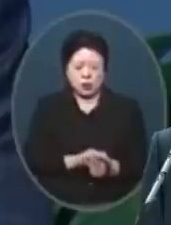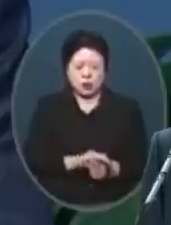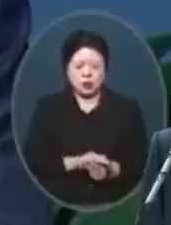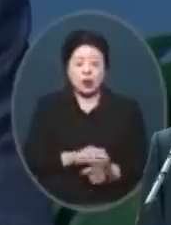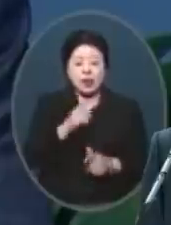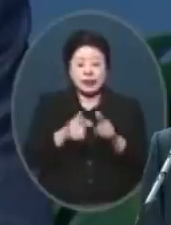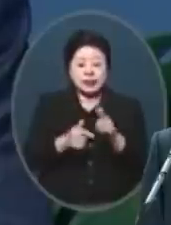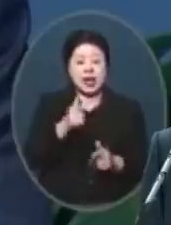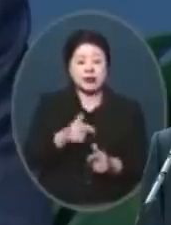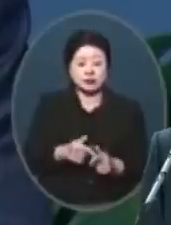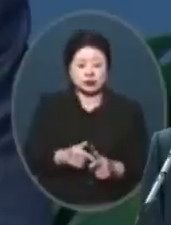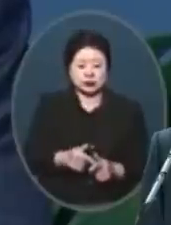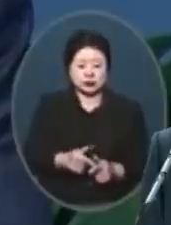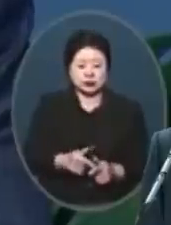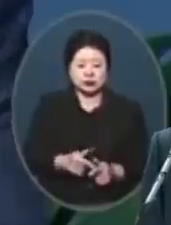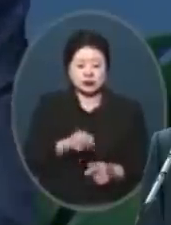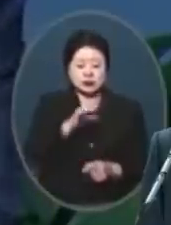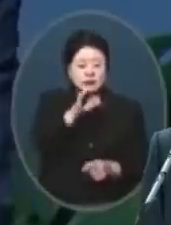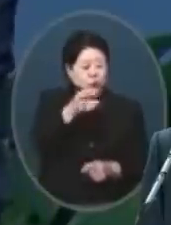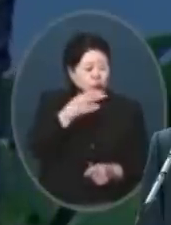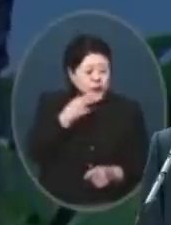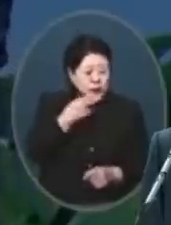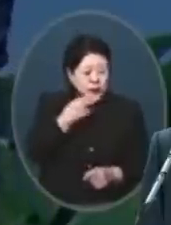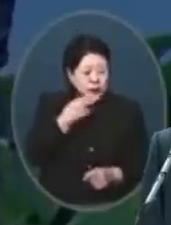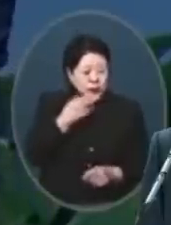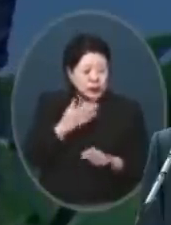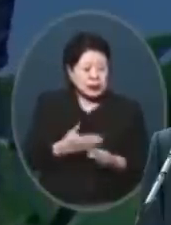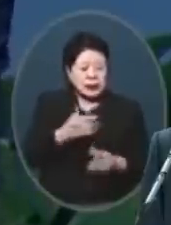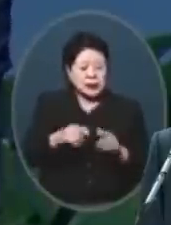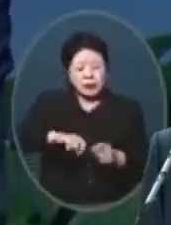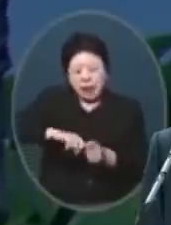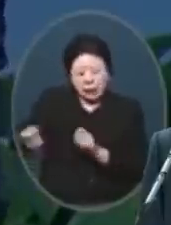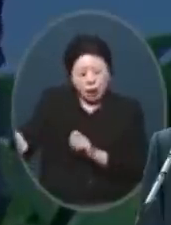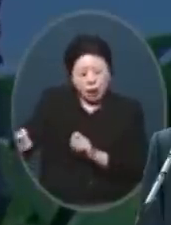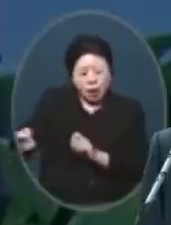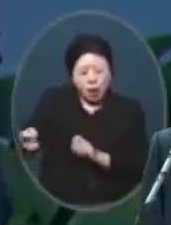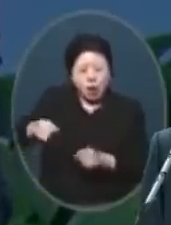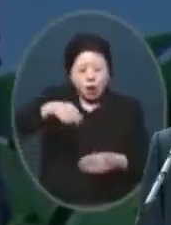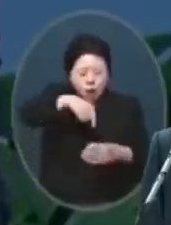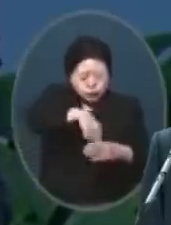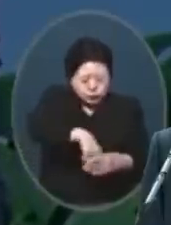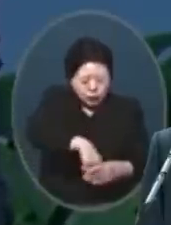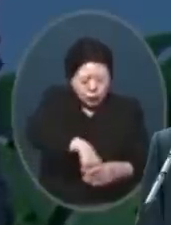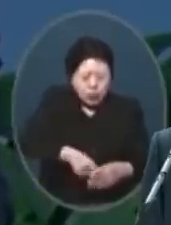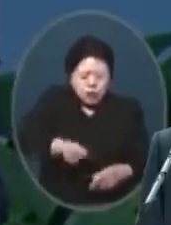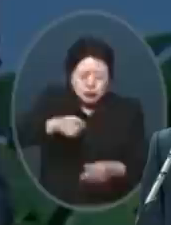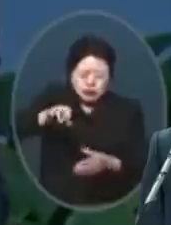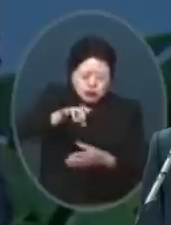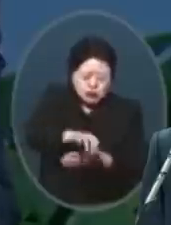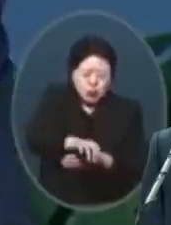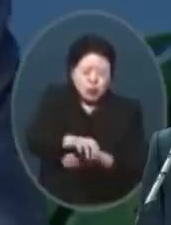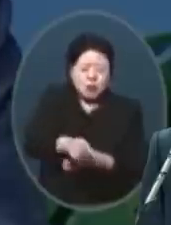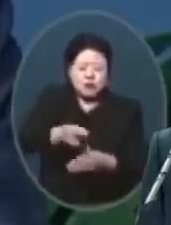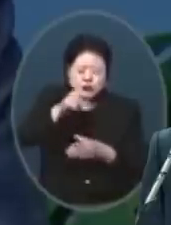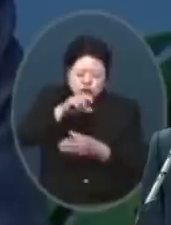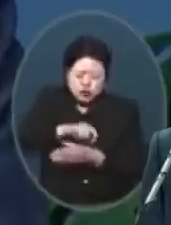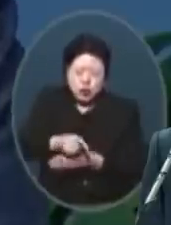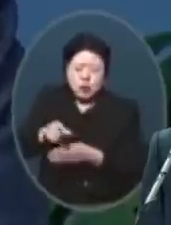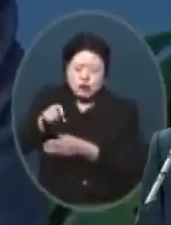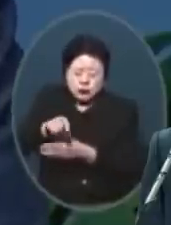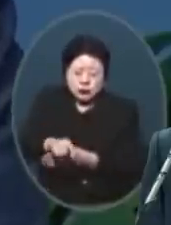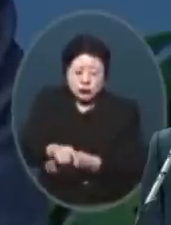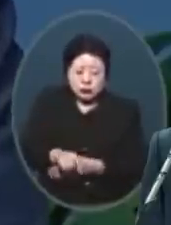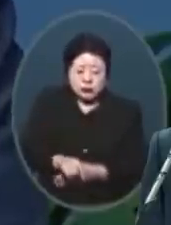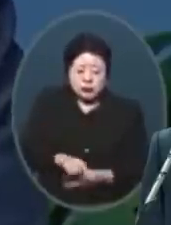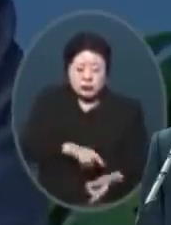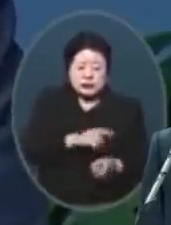나무 묘목 살 돈도 없어가지고 현재 있는 나무 가지를 꺾어다가 땅에 파묻고 물을 주고